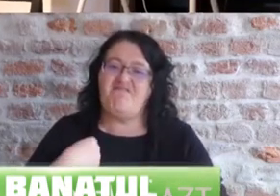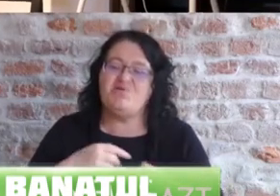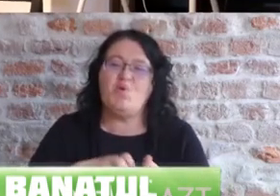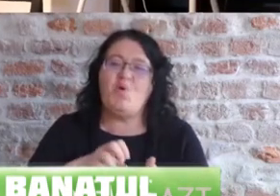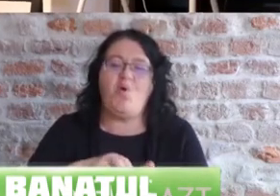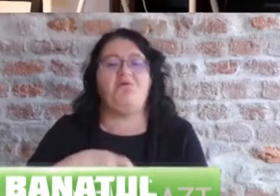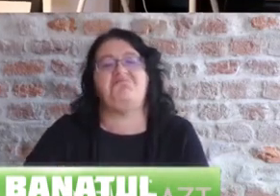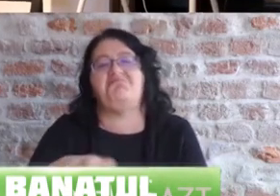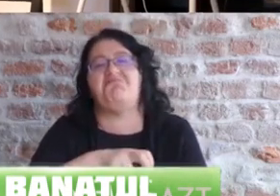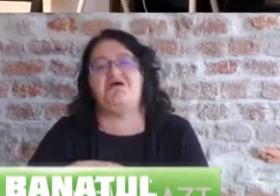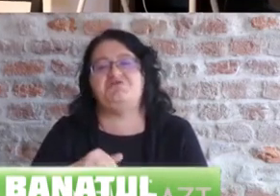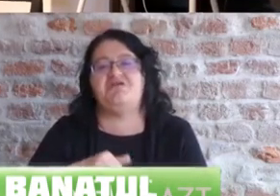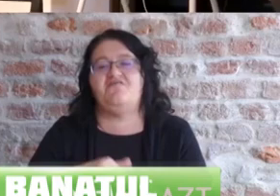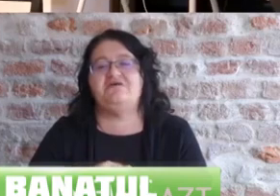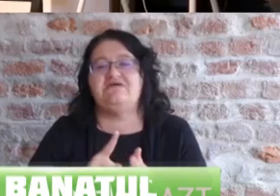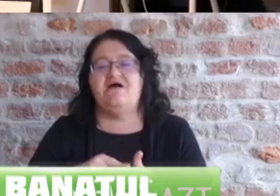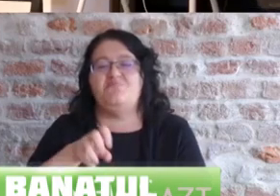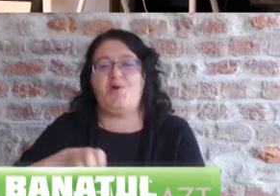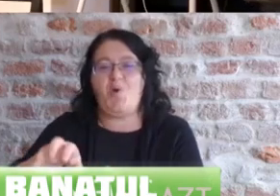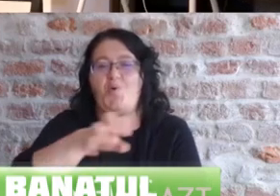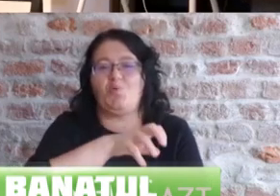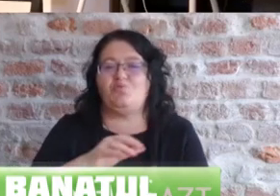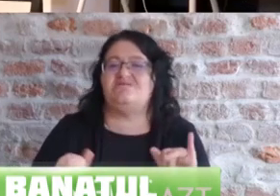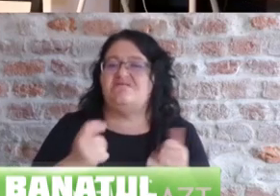loc de trecere, nevoie să aibă funcțiuni în ea.